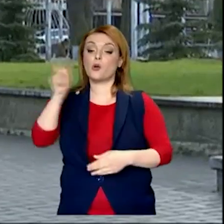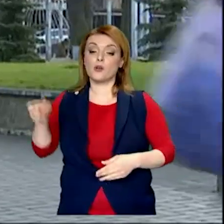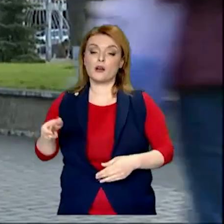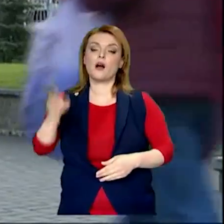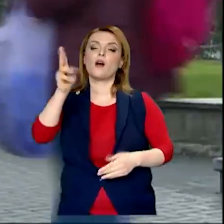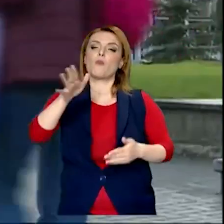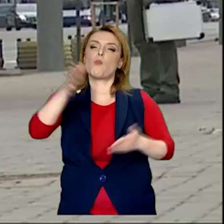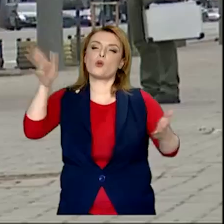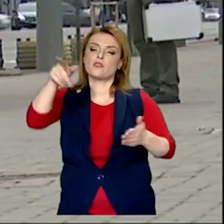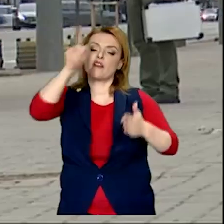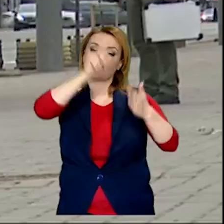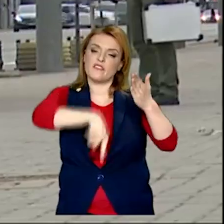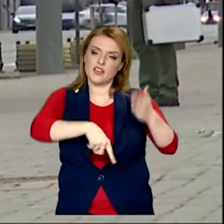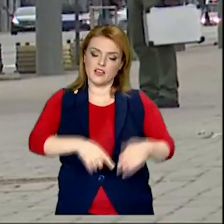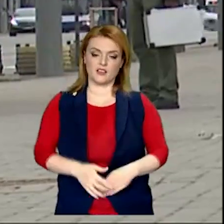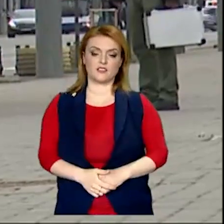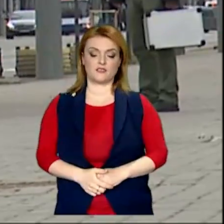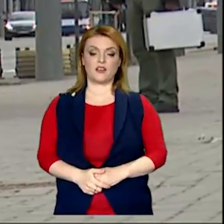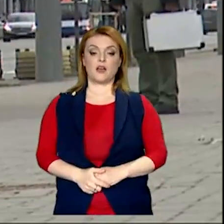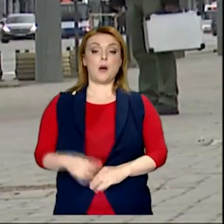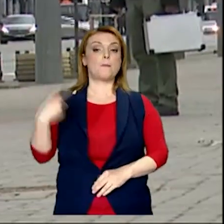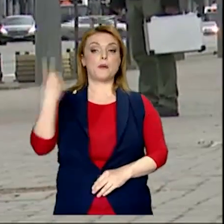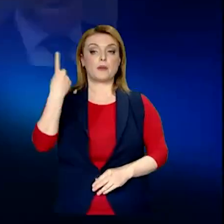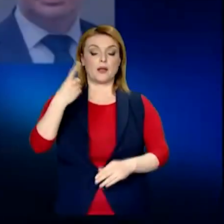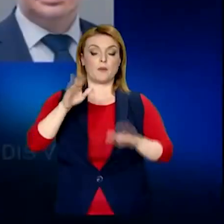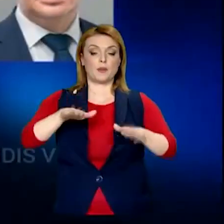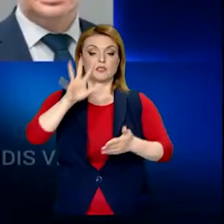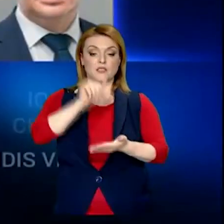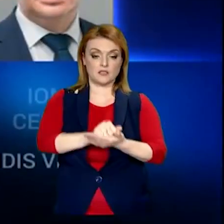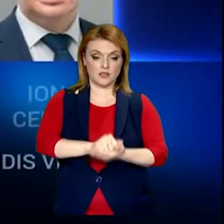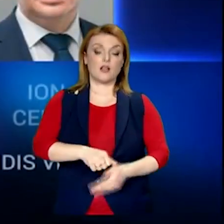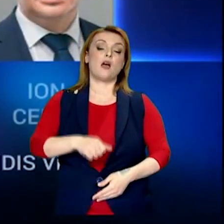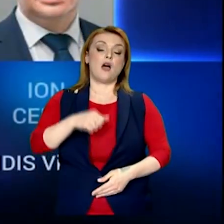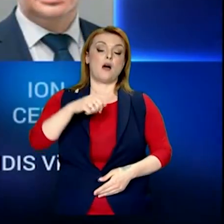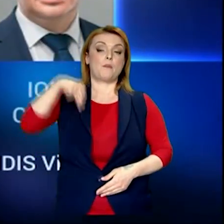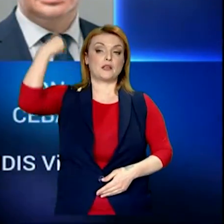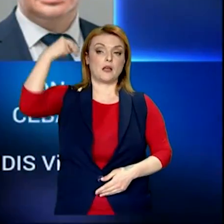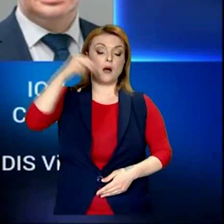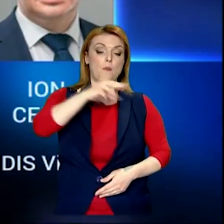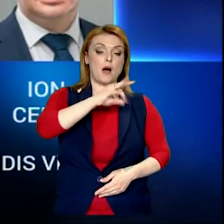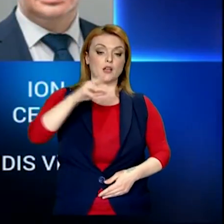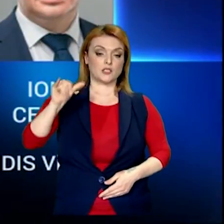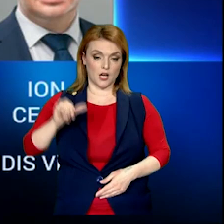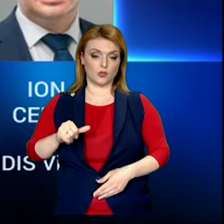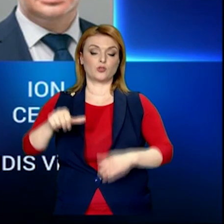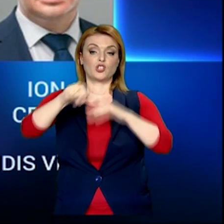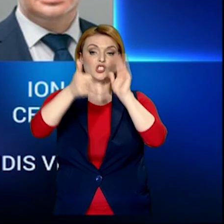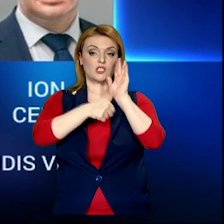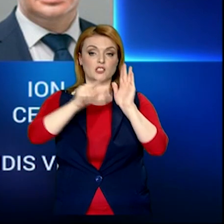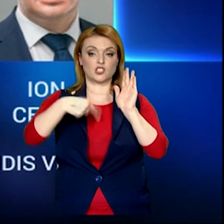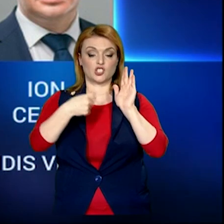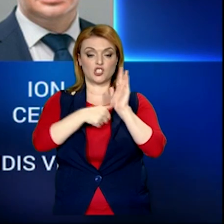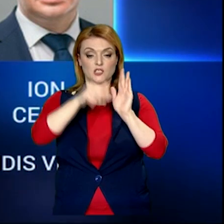au încredere fără să le dea variante de răspuns. Pe primul loc s-a poziționat șefa statului Maia Sandu cu 16,6%